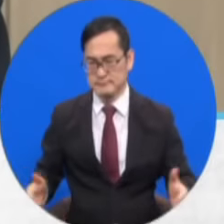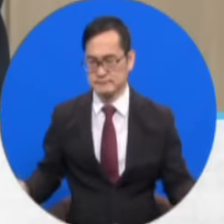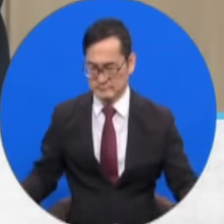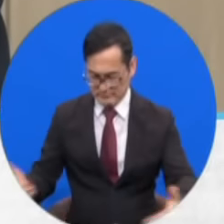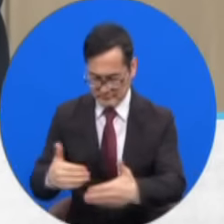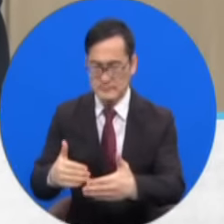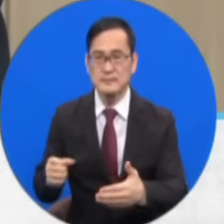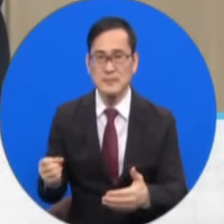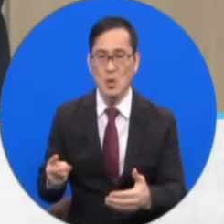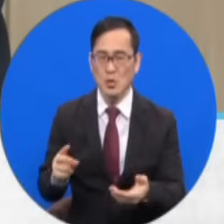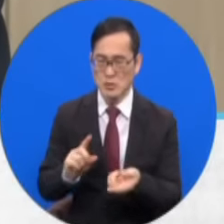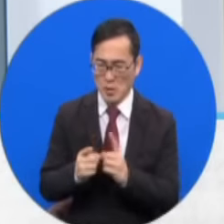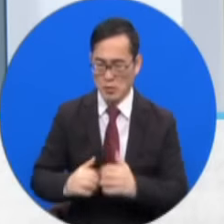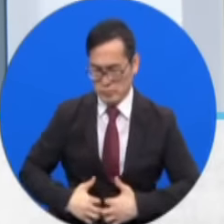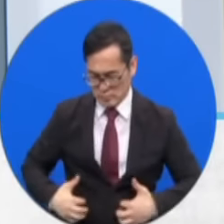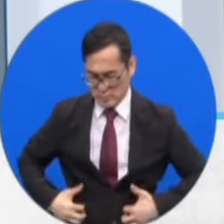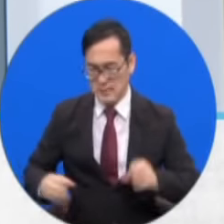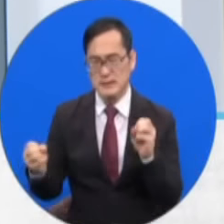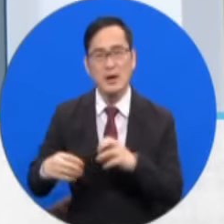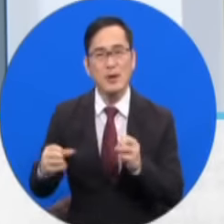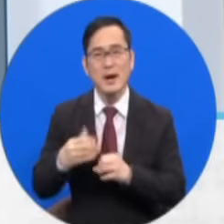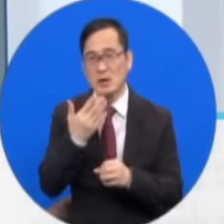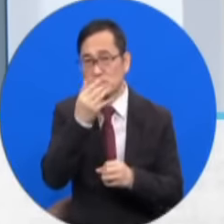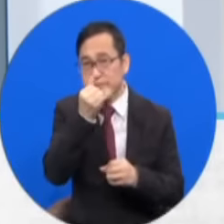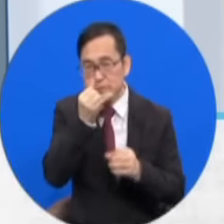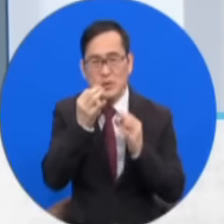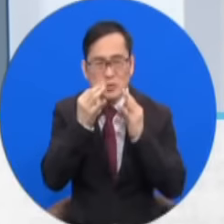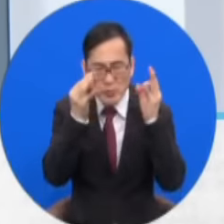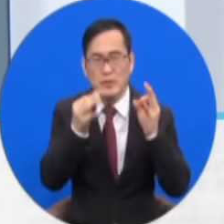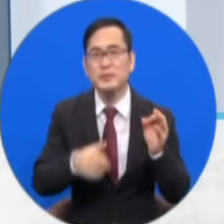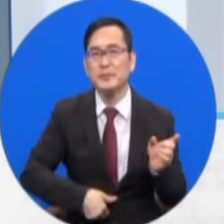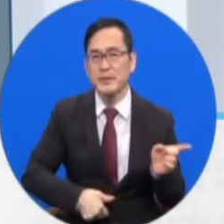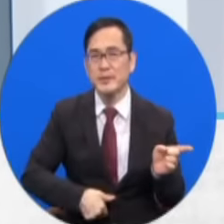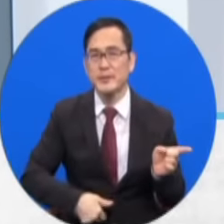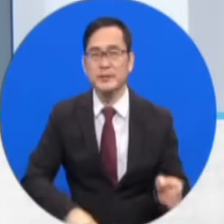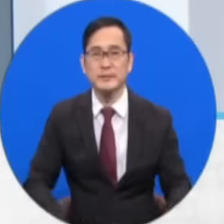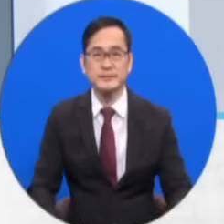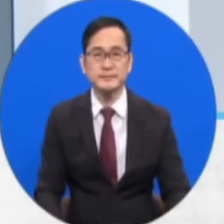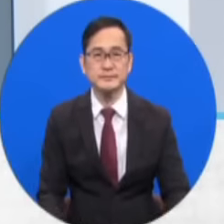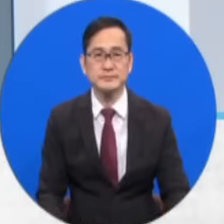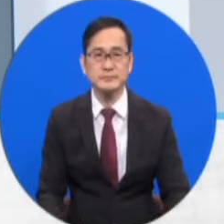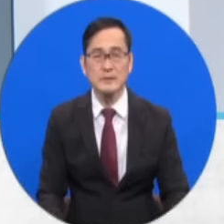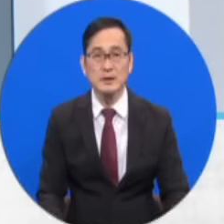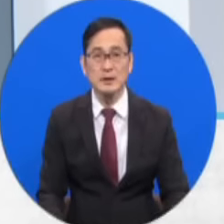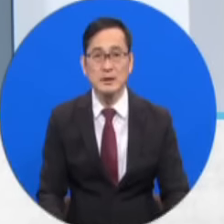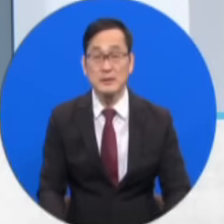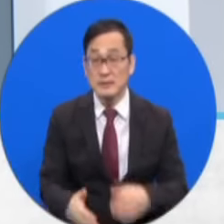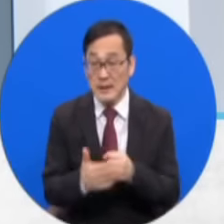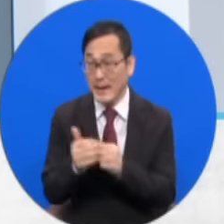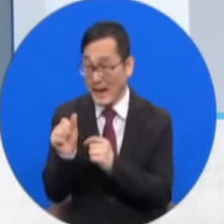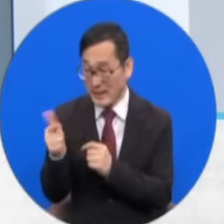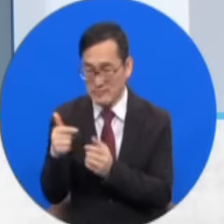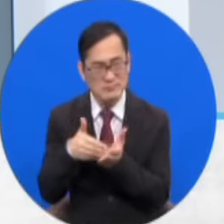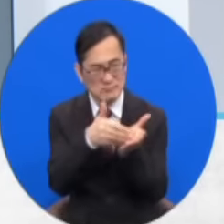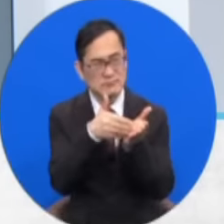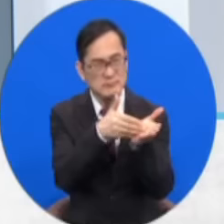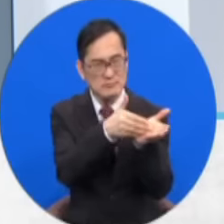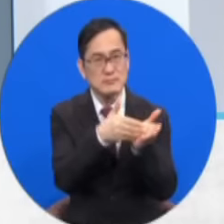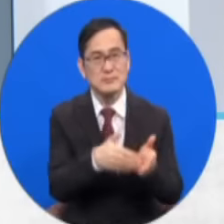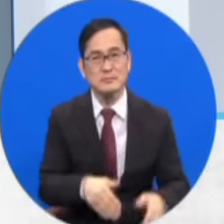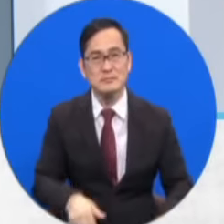대화로서 풀 수 있는 그 물고를 오늘이 한동훈 대표와 윤성열 대통령과의 회동에서